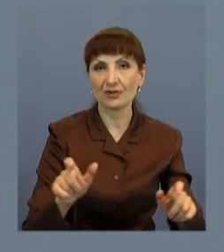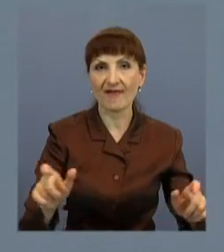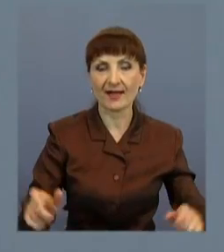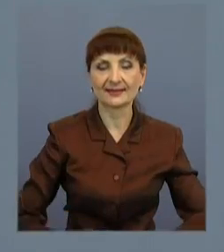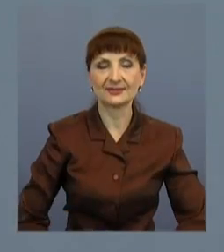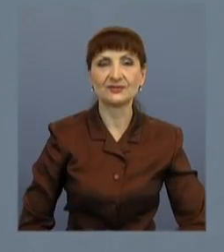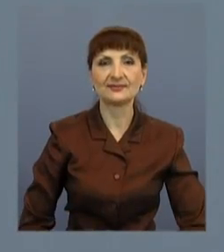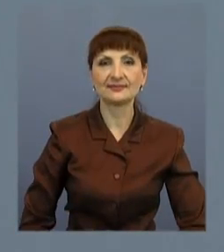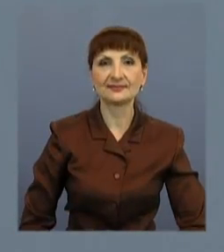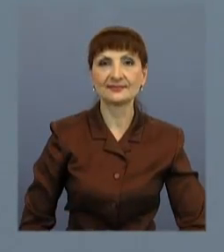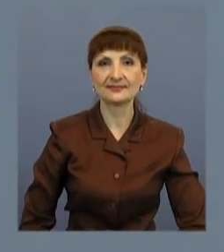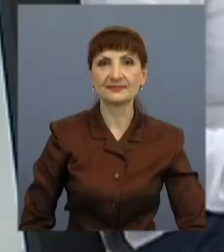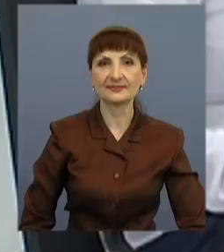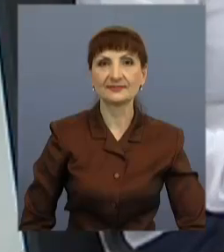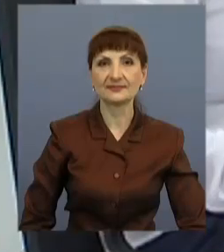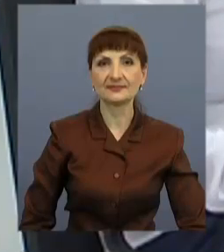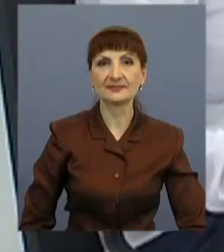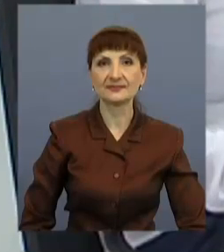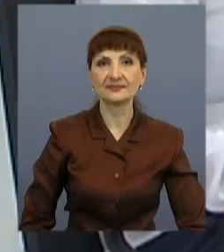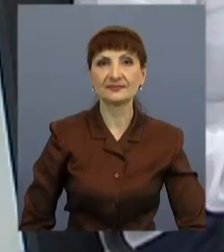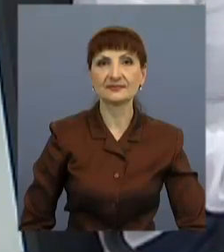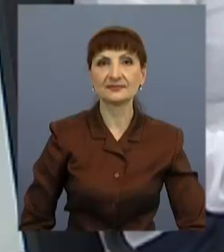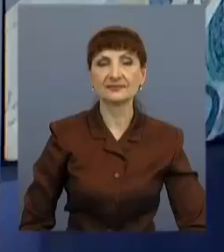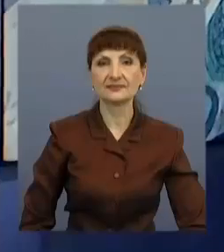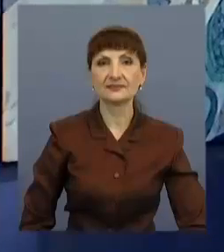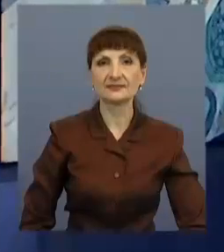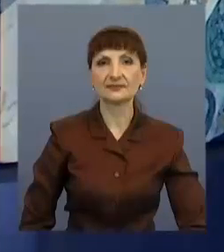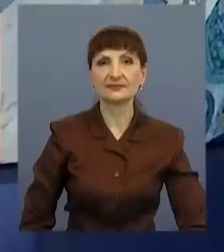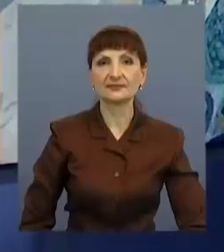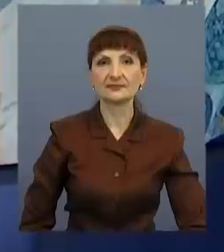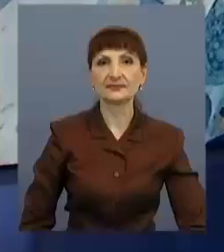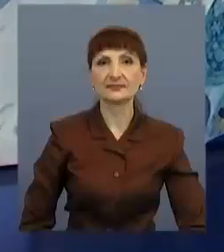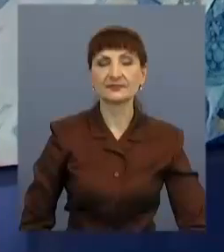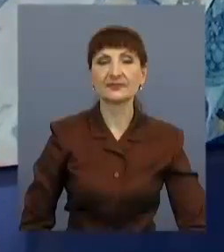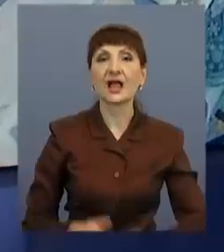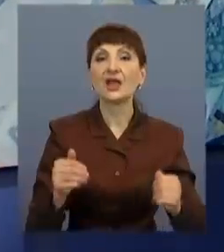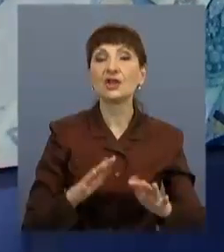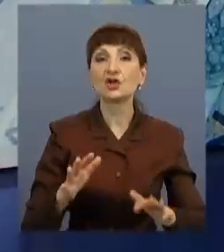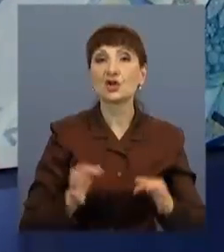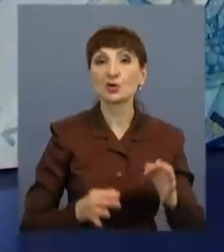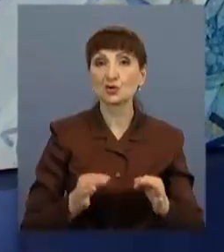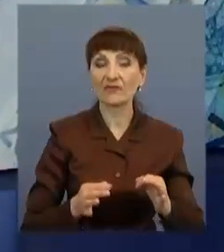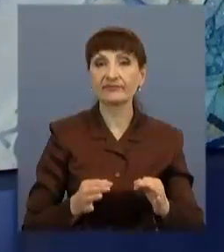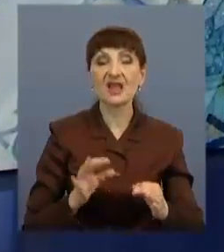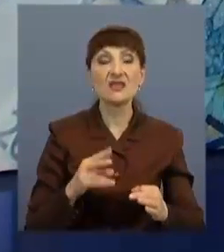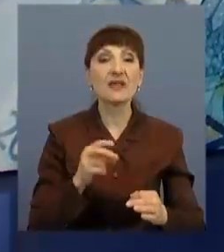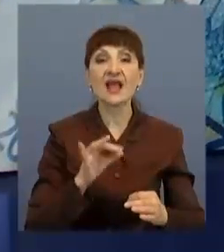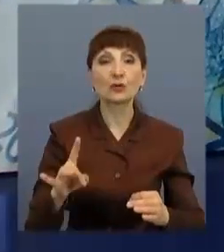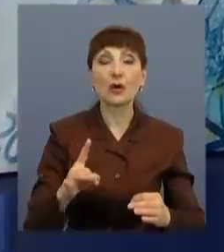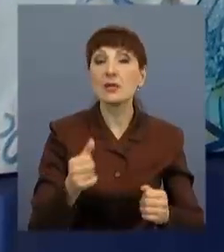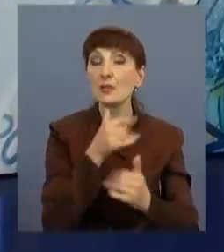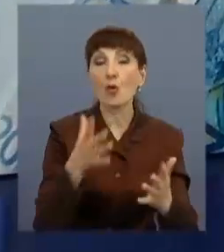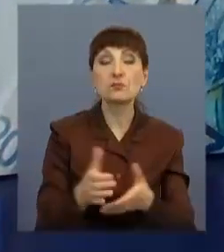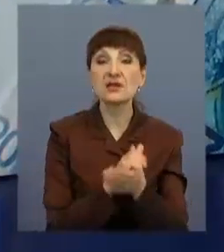Амина Абдрахманова, Рашид Чукуралиев, Влад Шишко, телеканал Алматы. Ни решения судов, ни медиаторы не могут